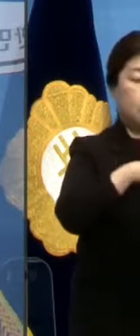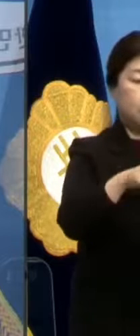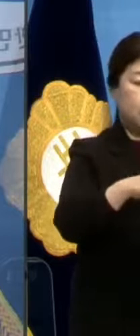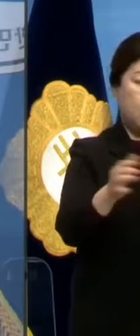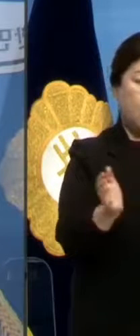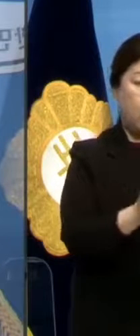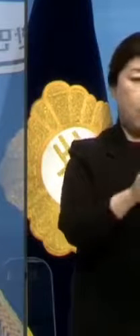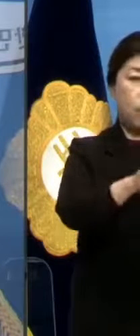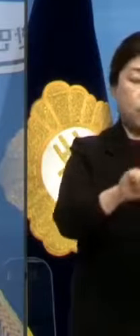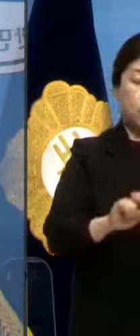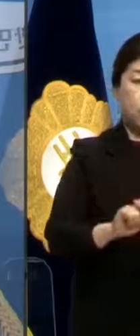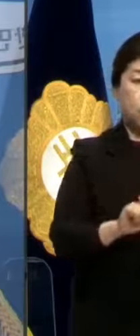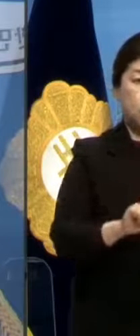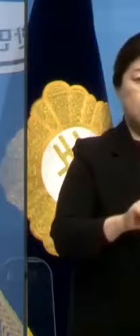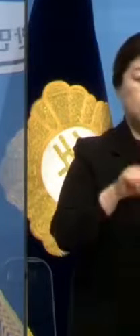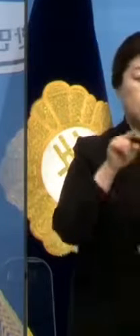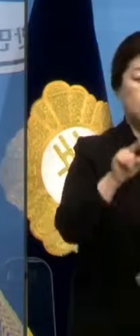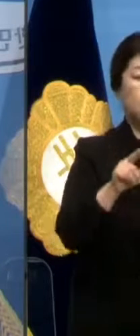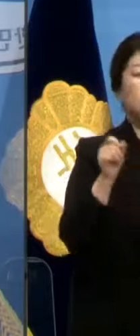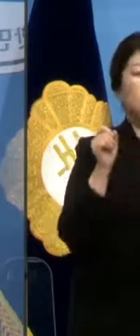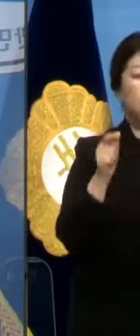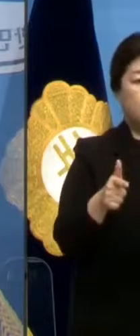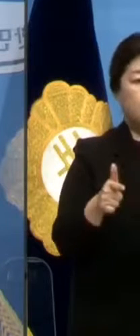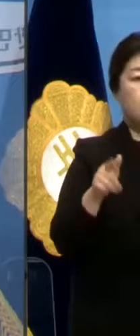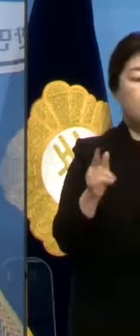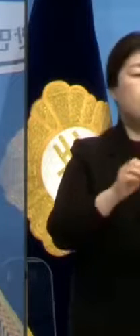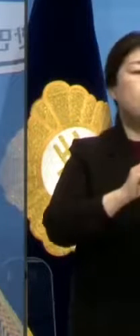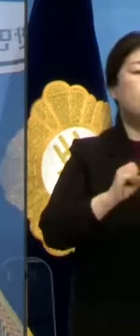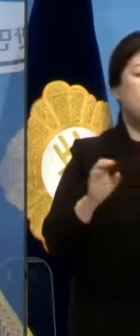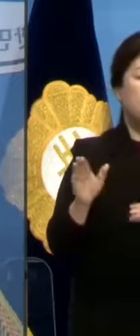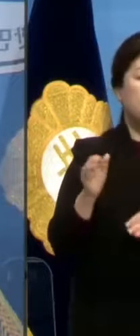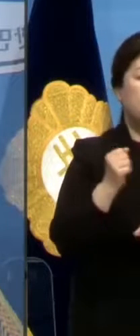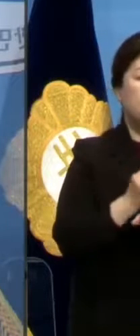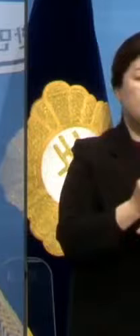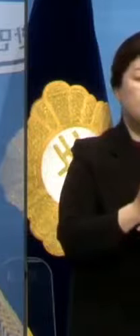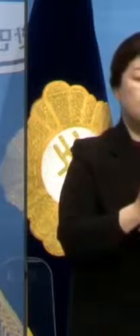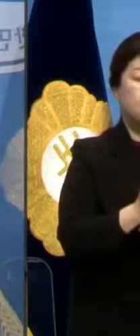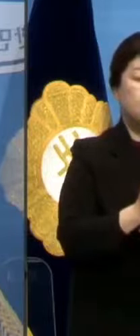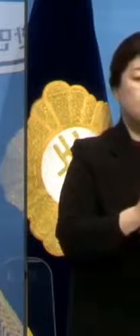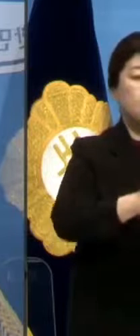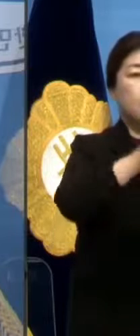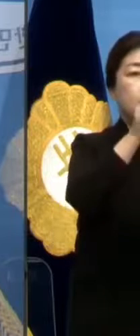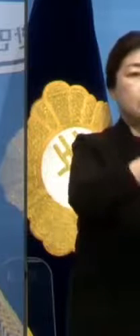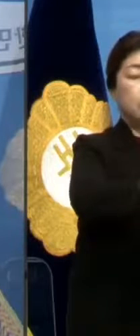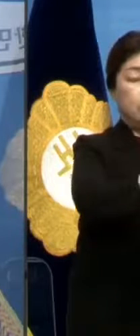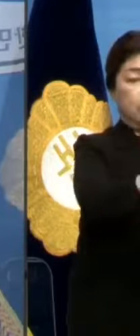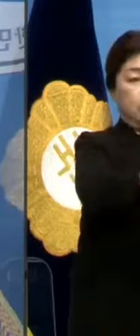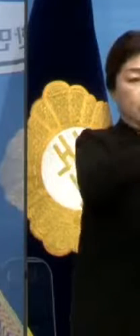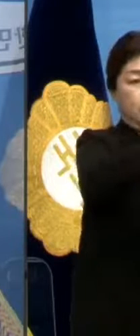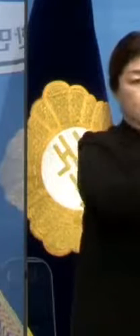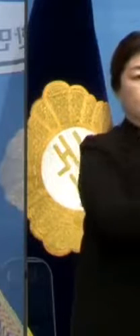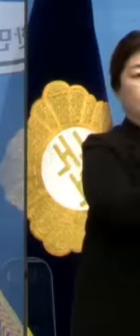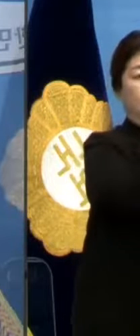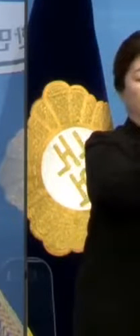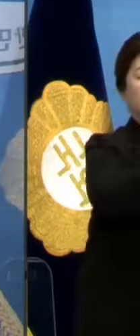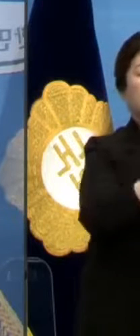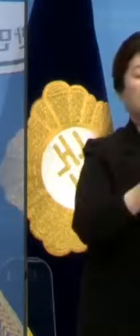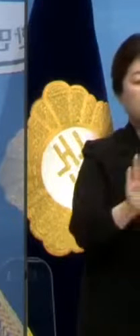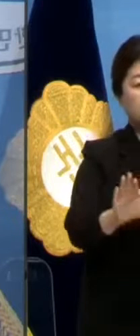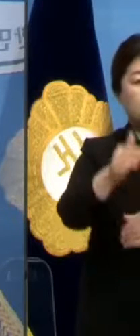정치공학으로 그 기회를 날려버리는 선통합 후